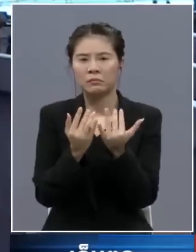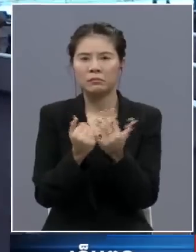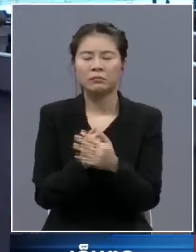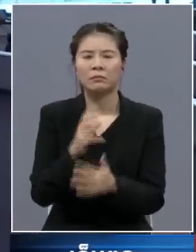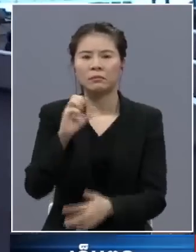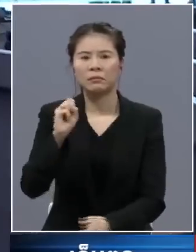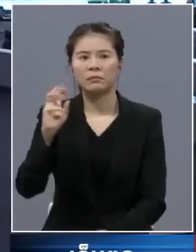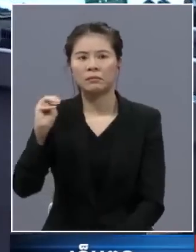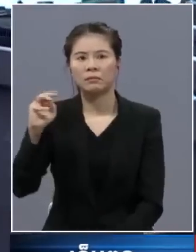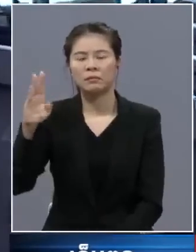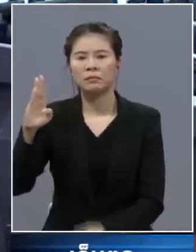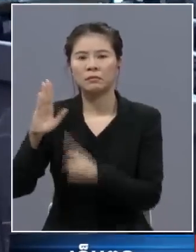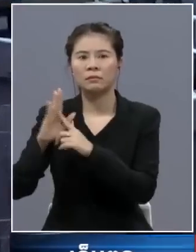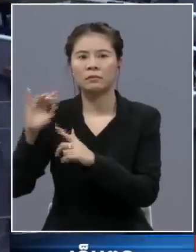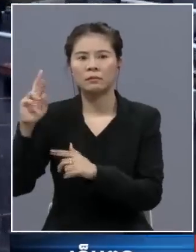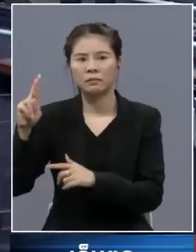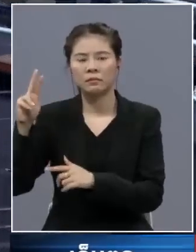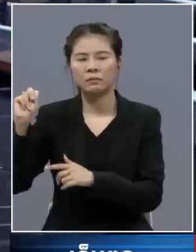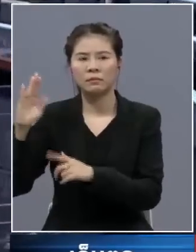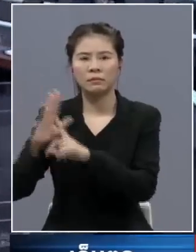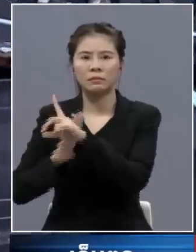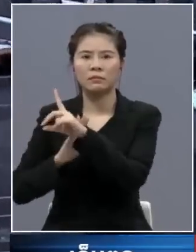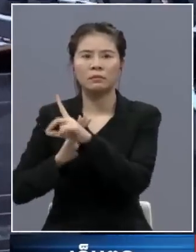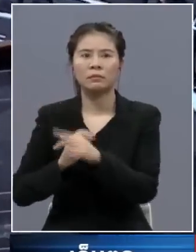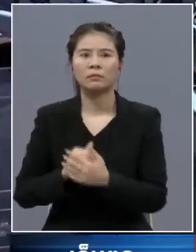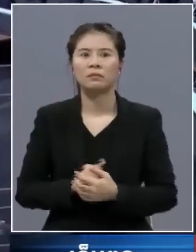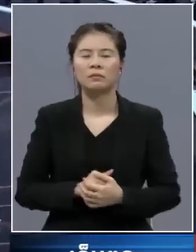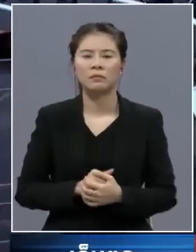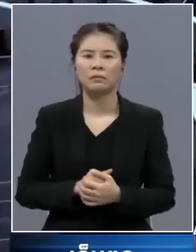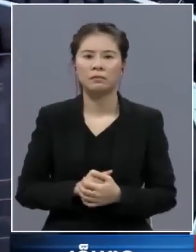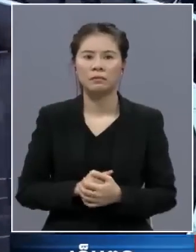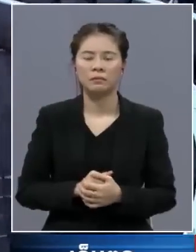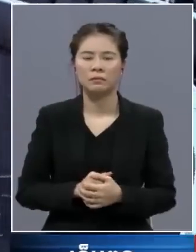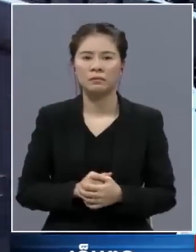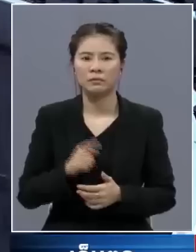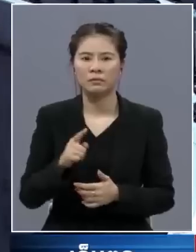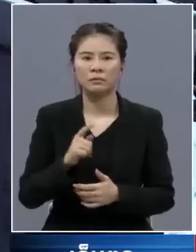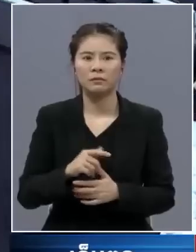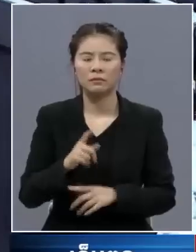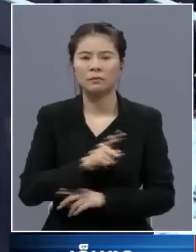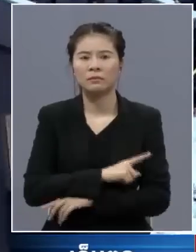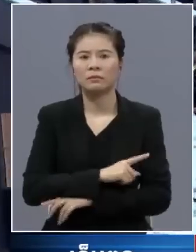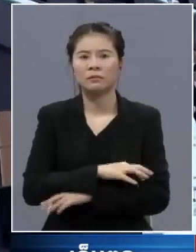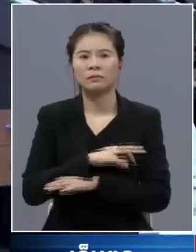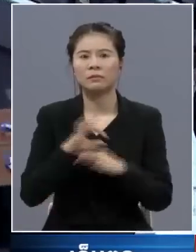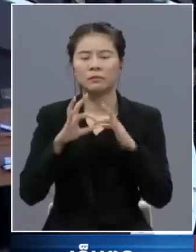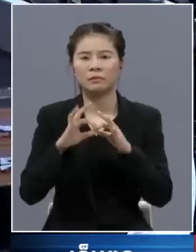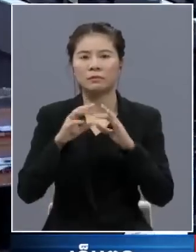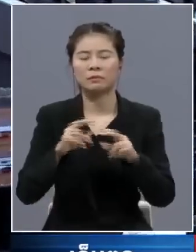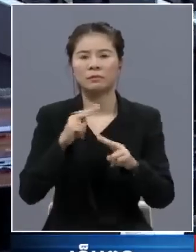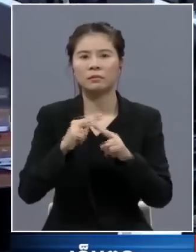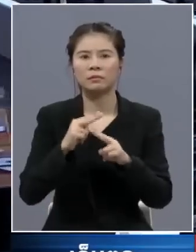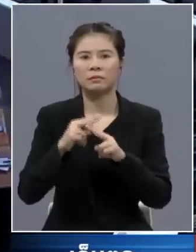วมรัฐบาลเดิมที่เคยสนับสนุนพลเอกสุจินดาคราประยูรเป็นนายกเมื่อเกิดเหตุการณ์พฤษภาธมินเนี่ยพลเอกสุจินดา